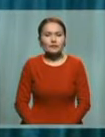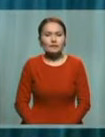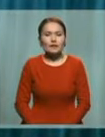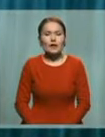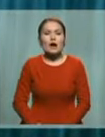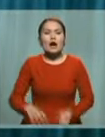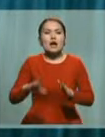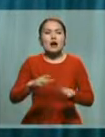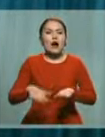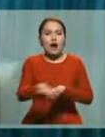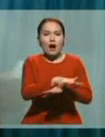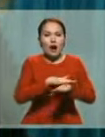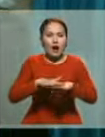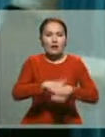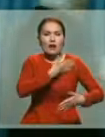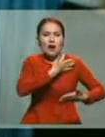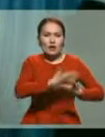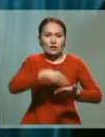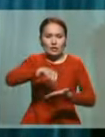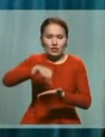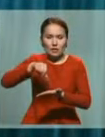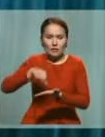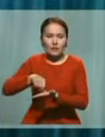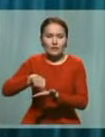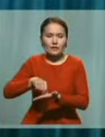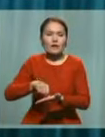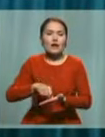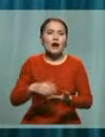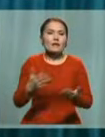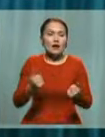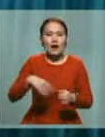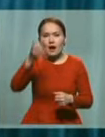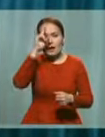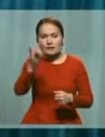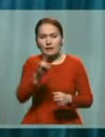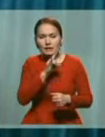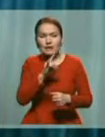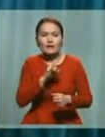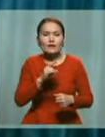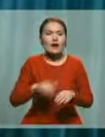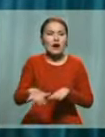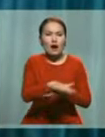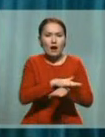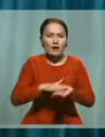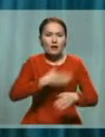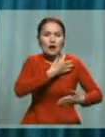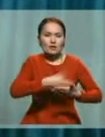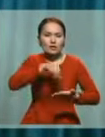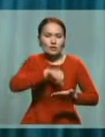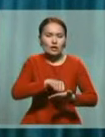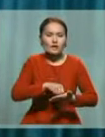Біріншіден сайлаушылардың белсенділігін атап өтер едім. Тұрғындардың ел тағдырына бейжай қарамайтыны көрініп тұр. Ұйымдастырушыларда өз